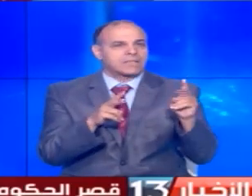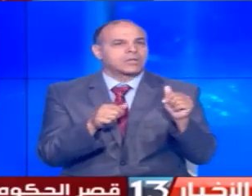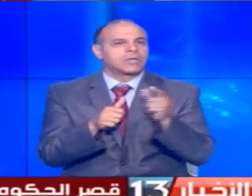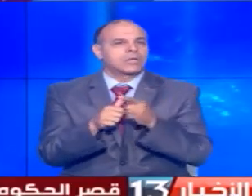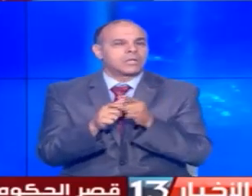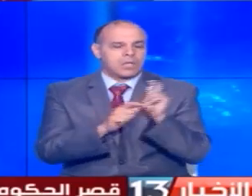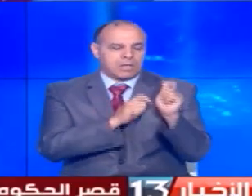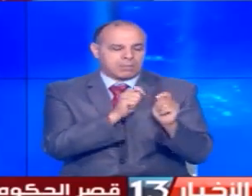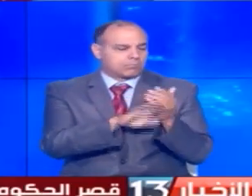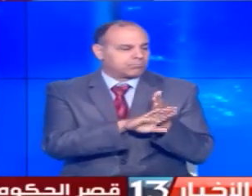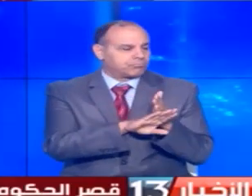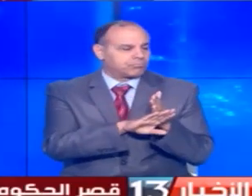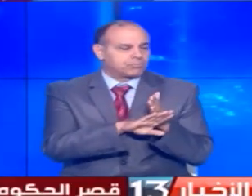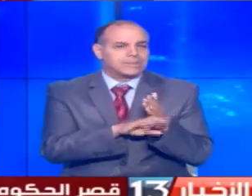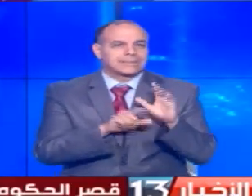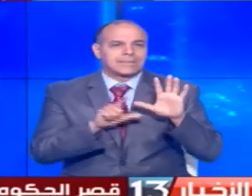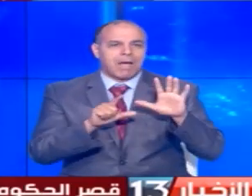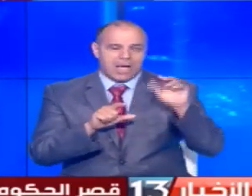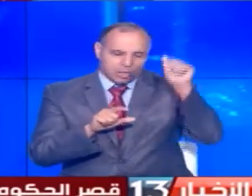القرض المبرم في